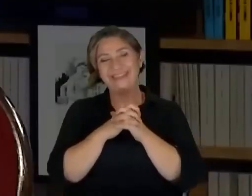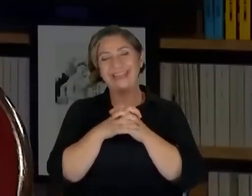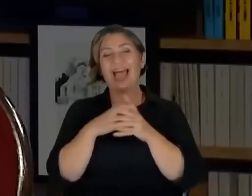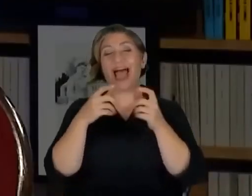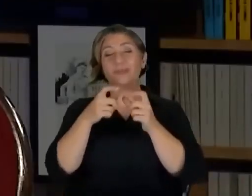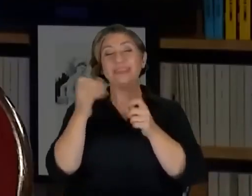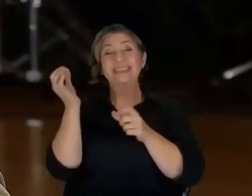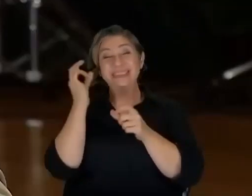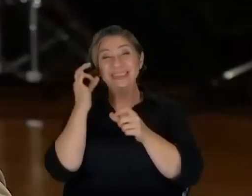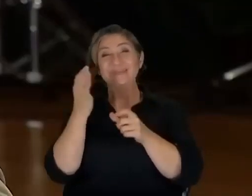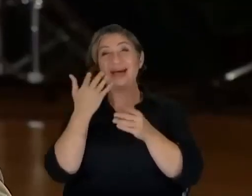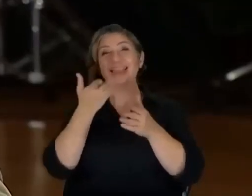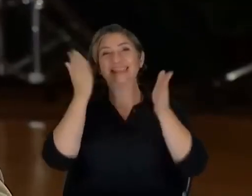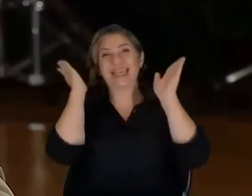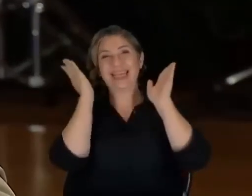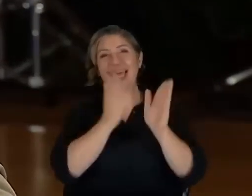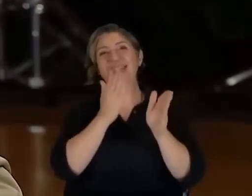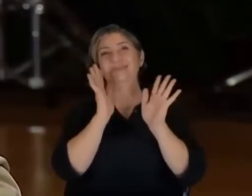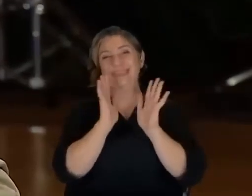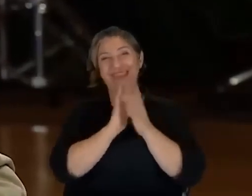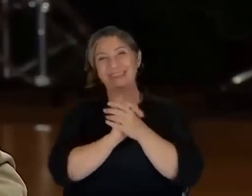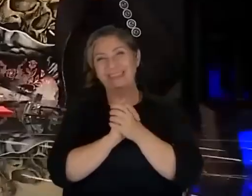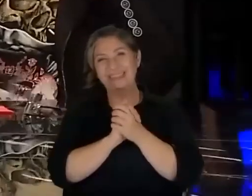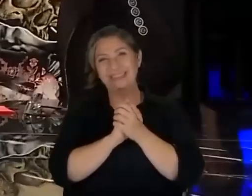Dinledim. Albümünü dinledim. Allah seni kahretmesin.